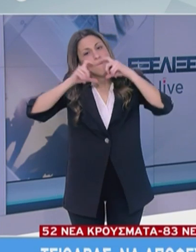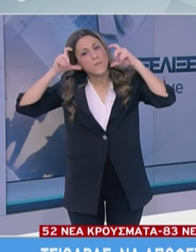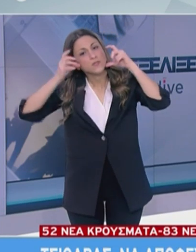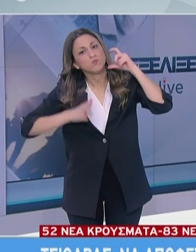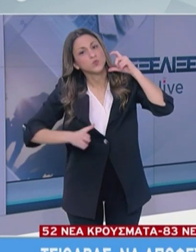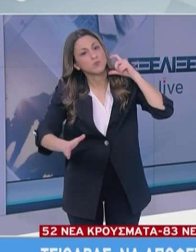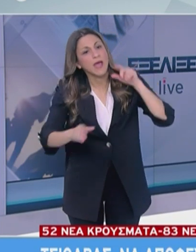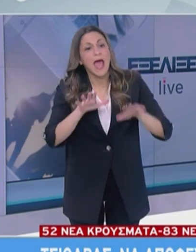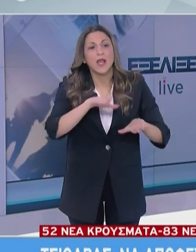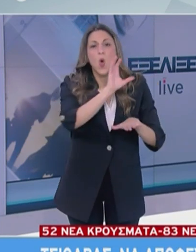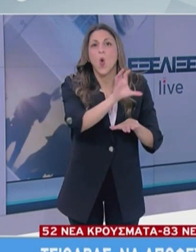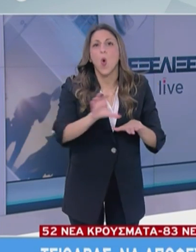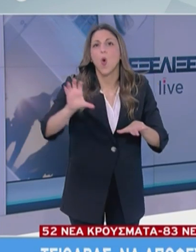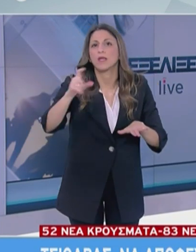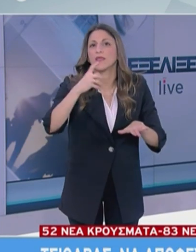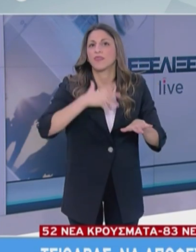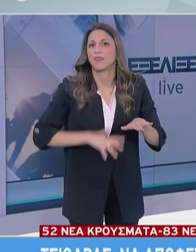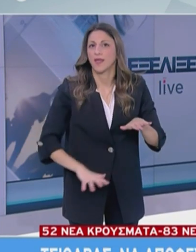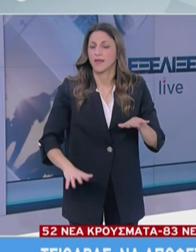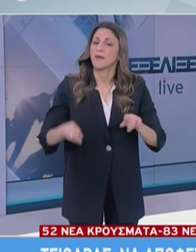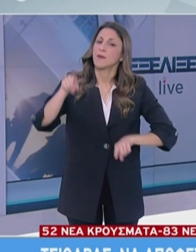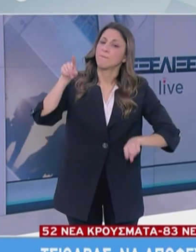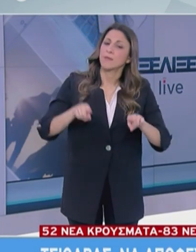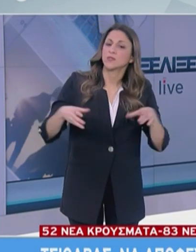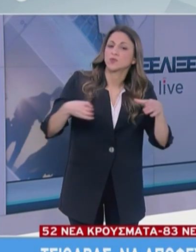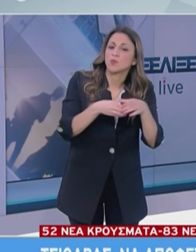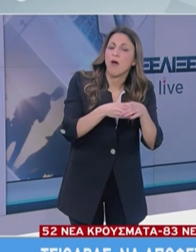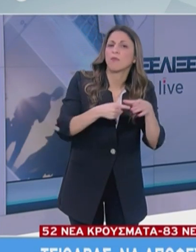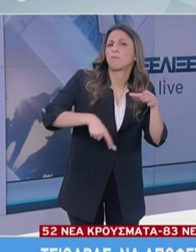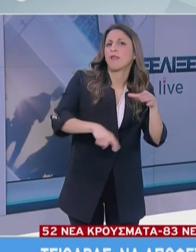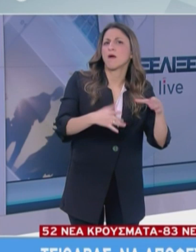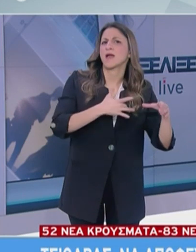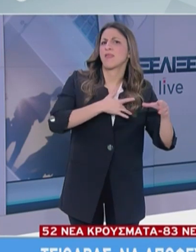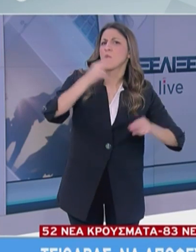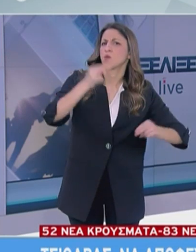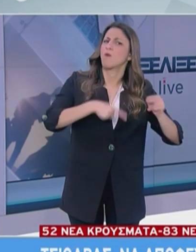επιδημίας σε μια χώρα και σε συγκεκριμένους χώρους και ειδικούς πληθυσμούς, όπως άνθρωποι αυξημένου